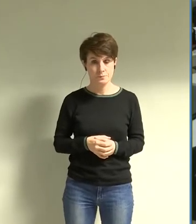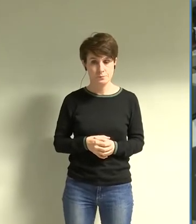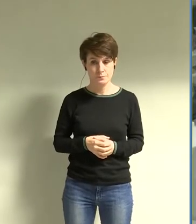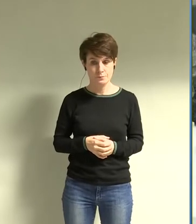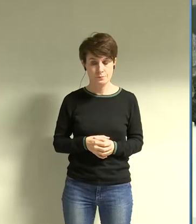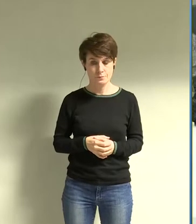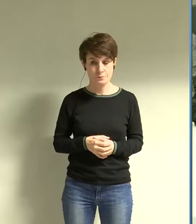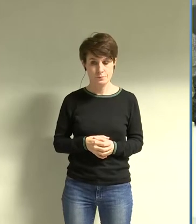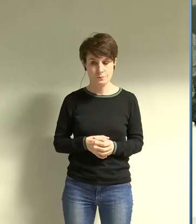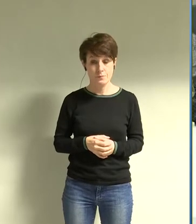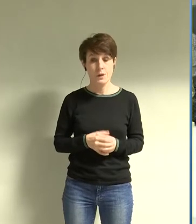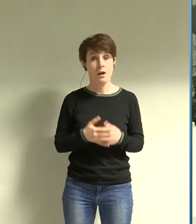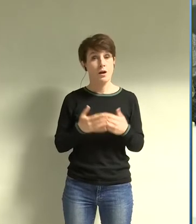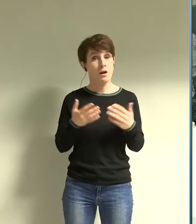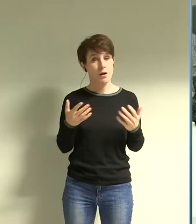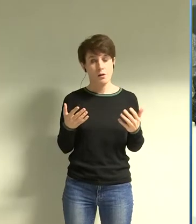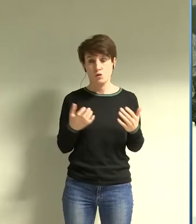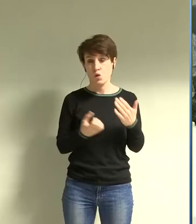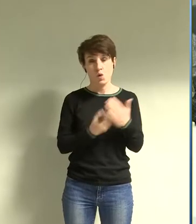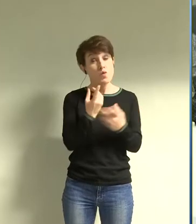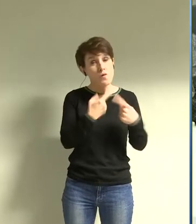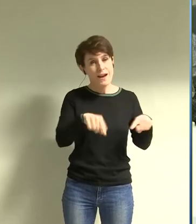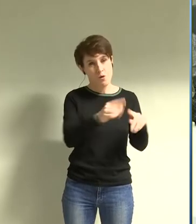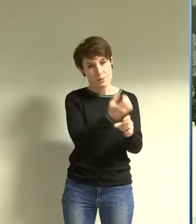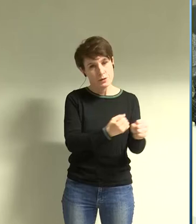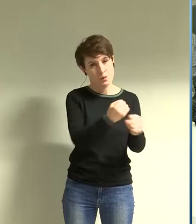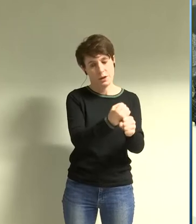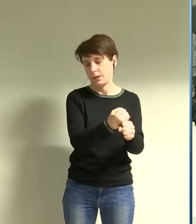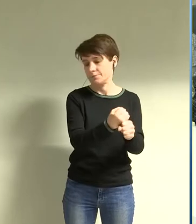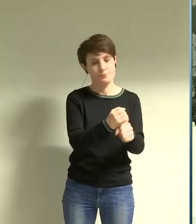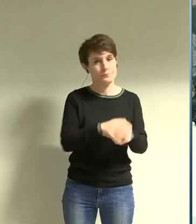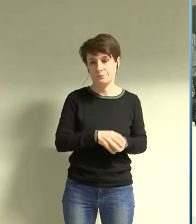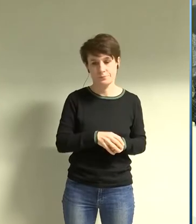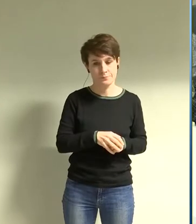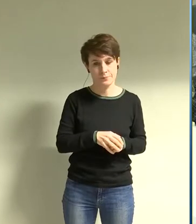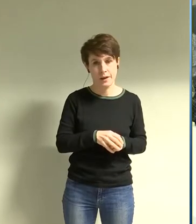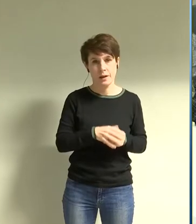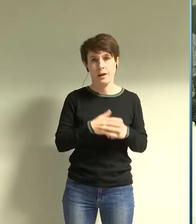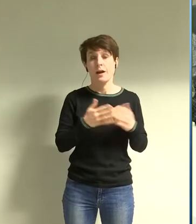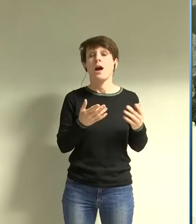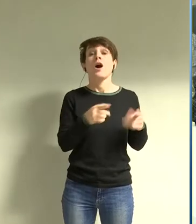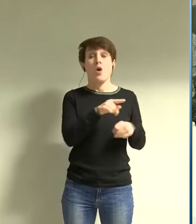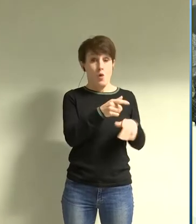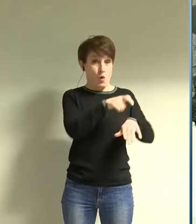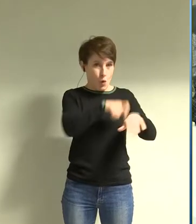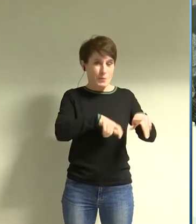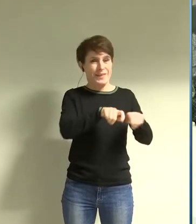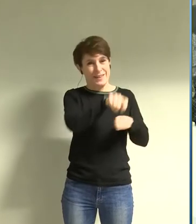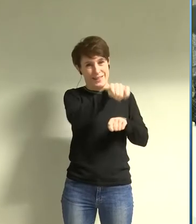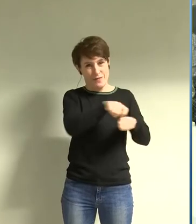donc on ne crée pas une nouvelle commission c'est comité d'évaluation qui est